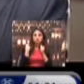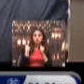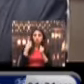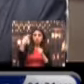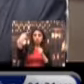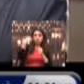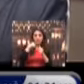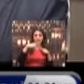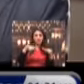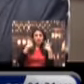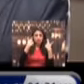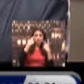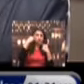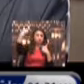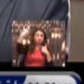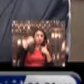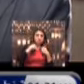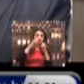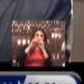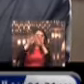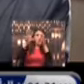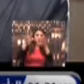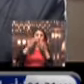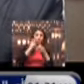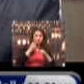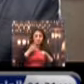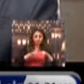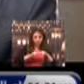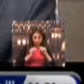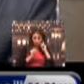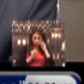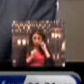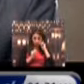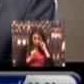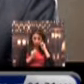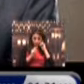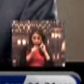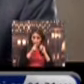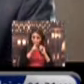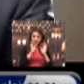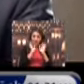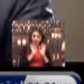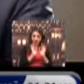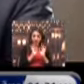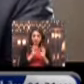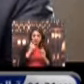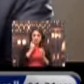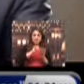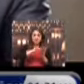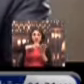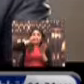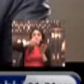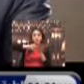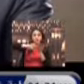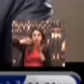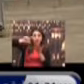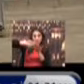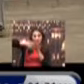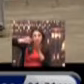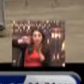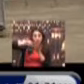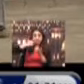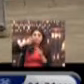بيرسل لصاحب السيارة نفسها أهله وحبايبه. مثلا على سبيل المثال،